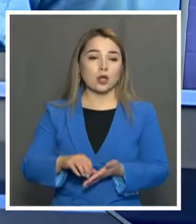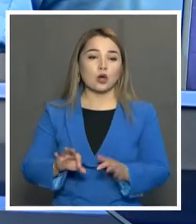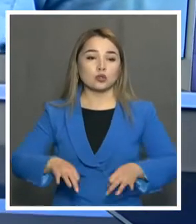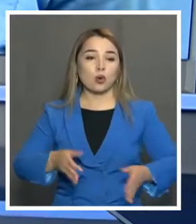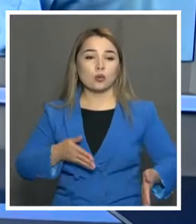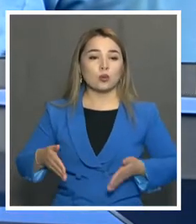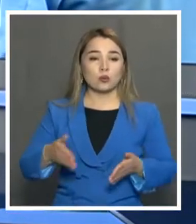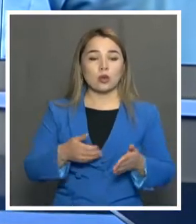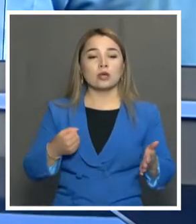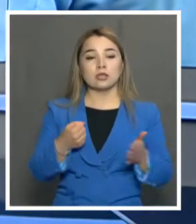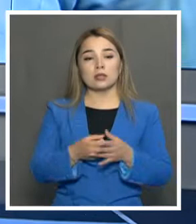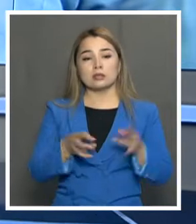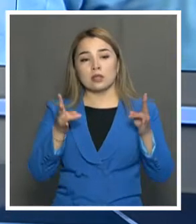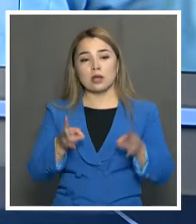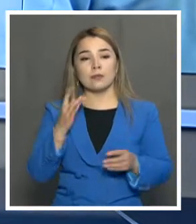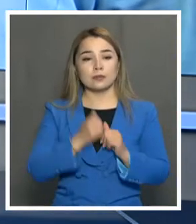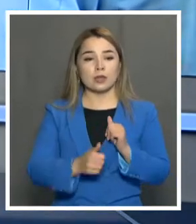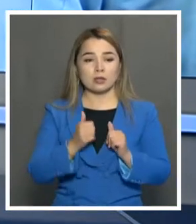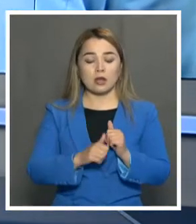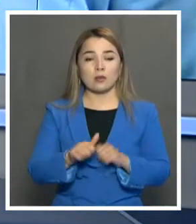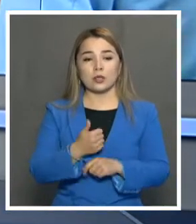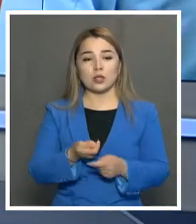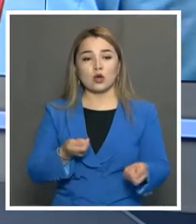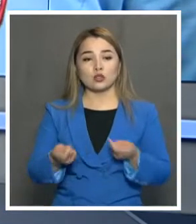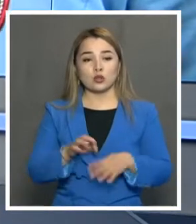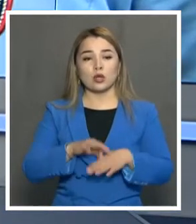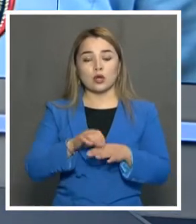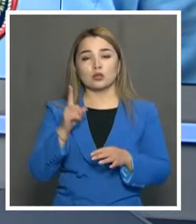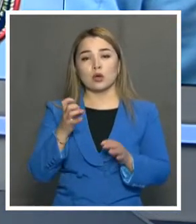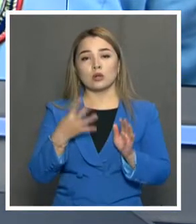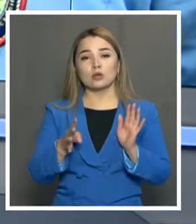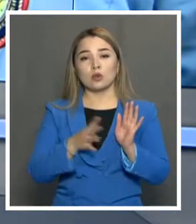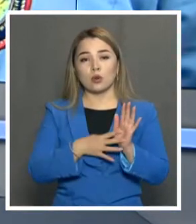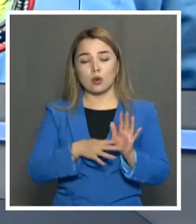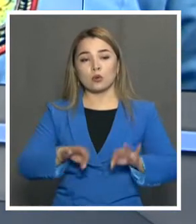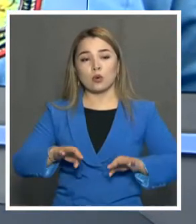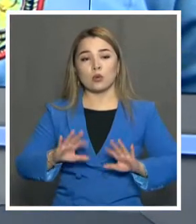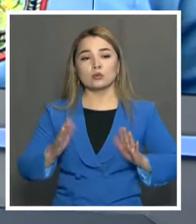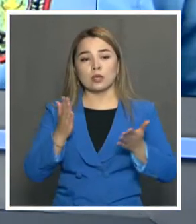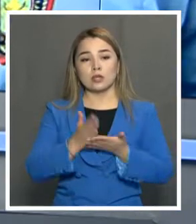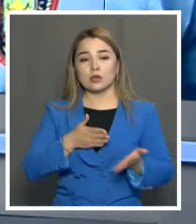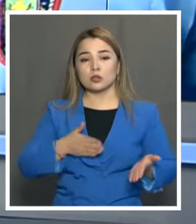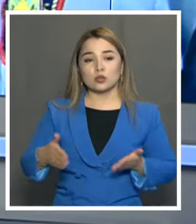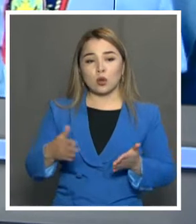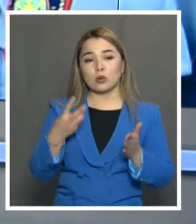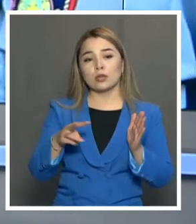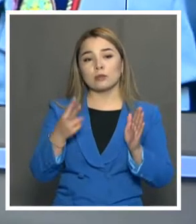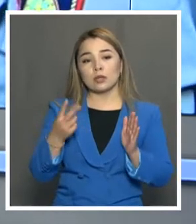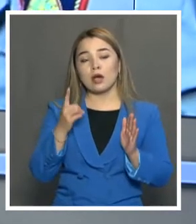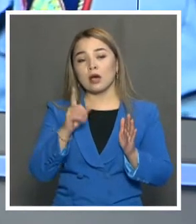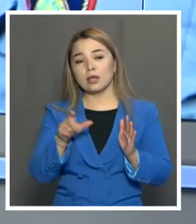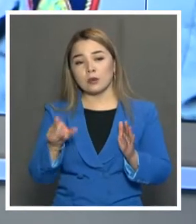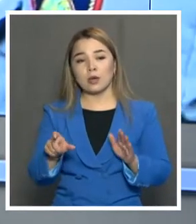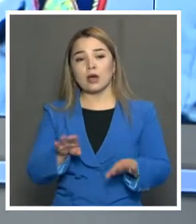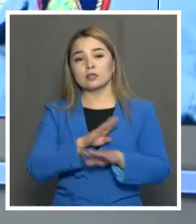оқиғалары жиілеп барады. Мәселен, жыл басынан мас жүргіншілердің кесірінен 149 жол көлік оқиғасы тіркеліп, 31 адам қайтыс болды. 8,5